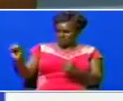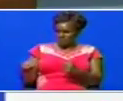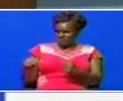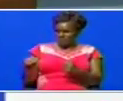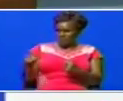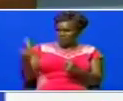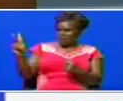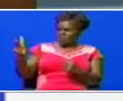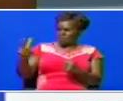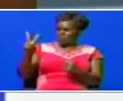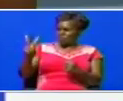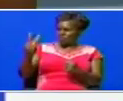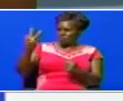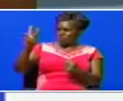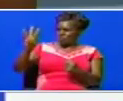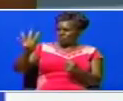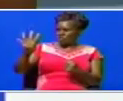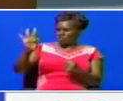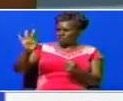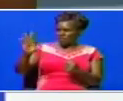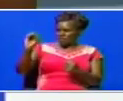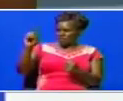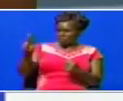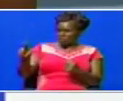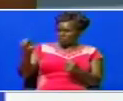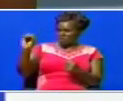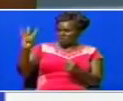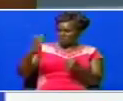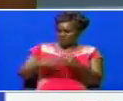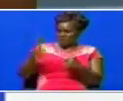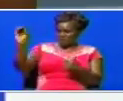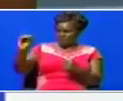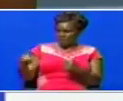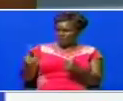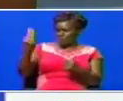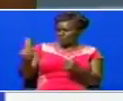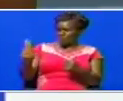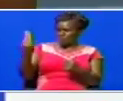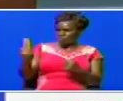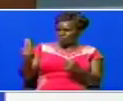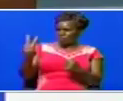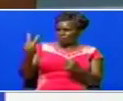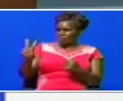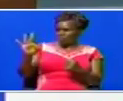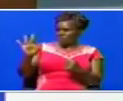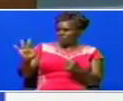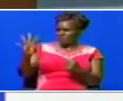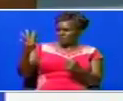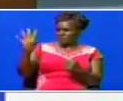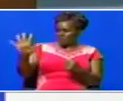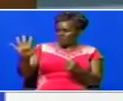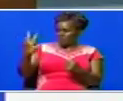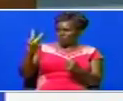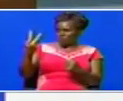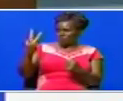Joseph Kaluyu, 243, 0.09%. Uhuru Kenyatta, 235, 243.